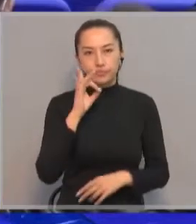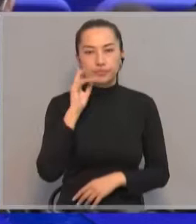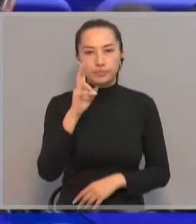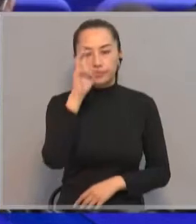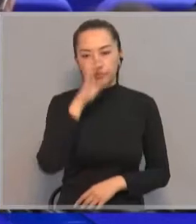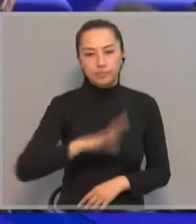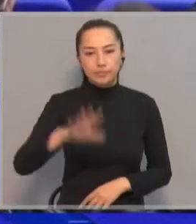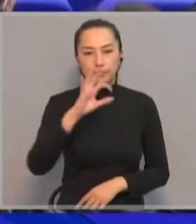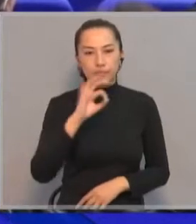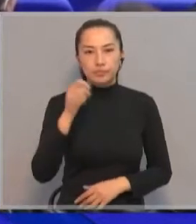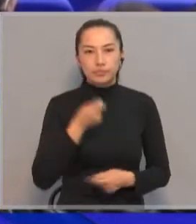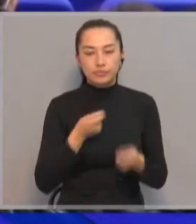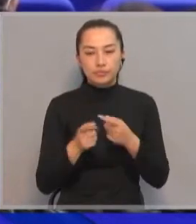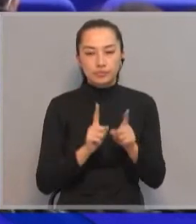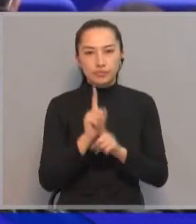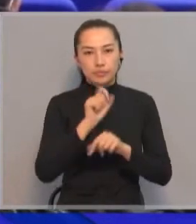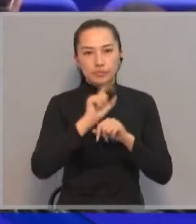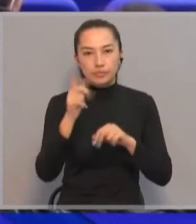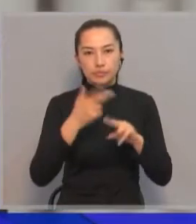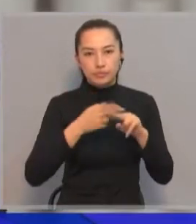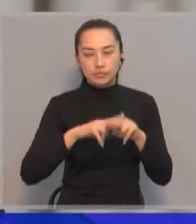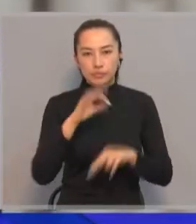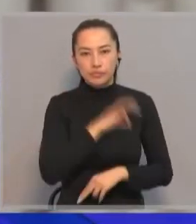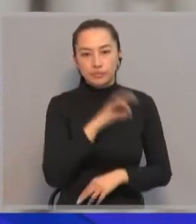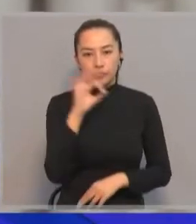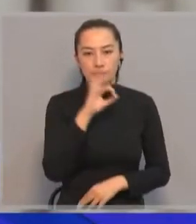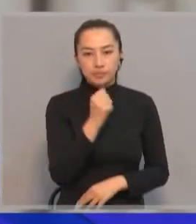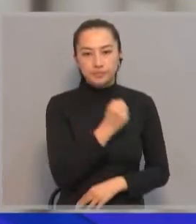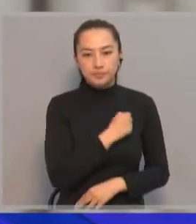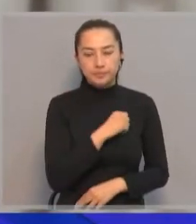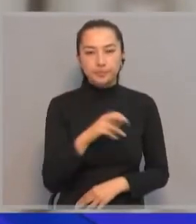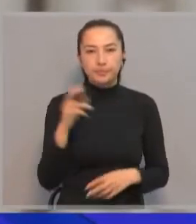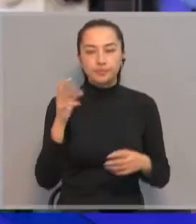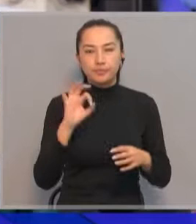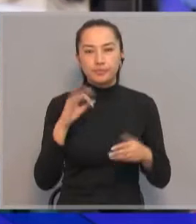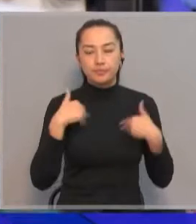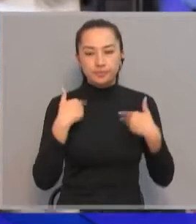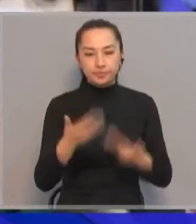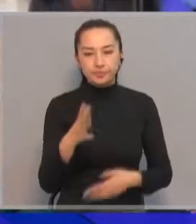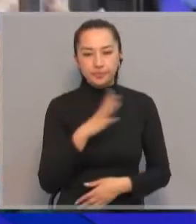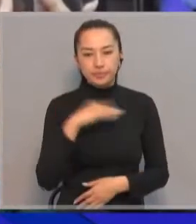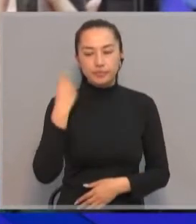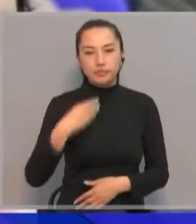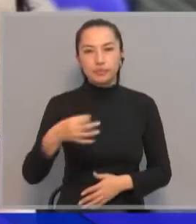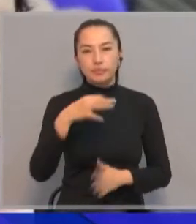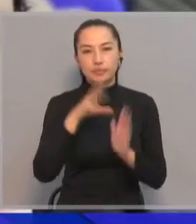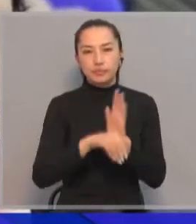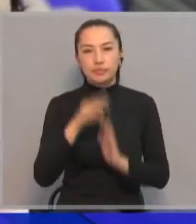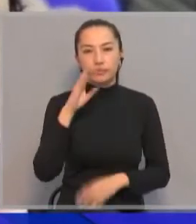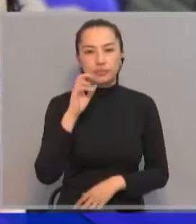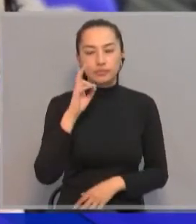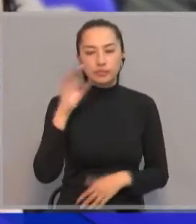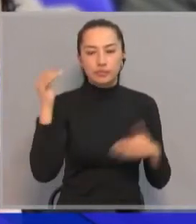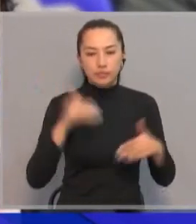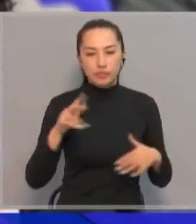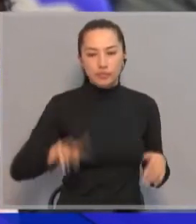маман жобасының жүргізілуі барысы, тиімді тұстары мен жаңашылдығы жайында бірқатар ақпараттармен бөлісті. Ал Түркістан көпсалалы техникалық